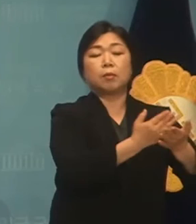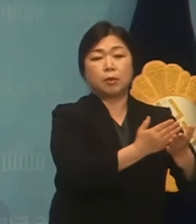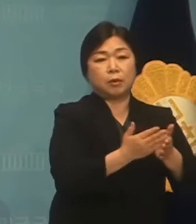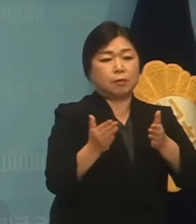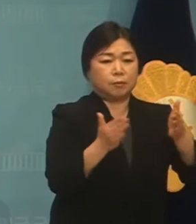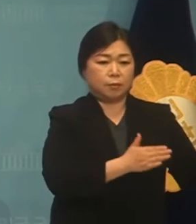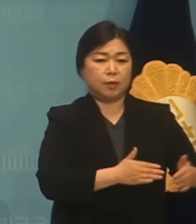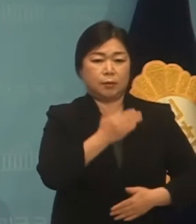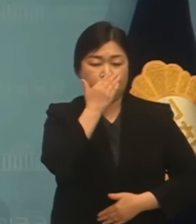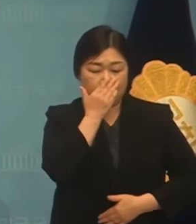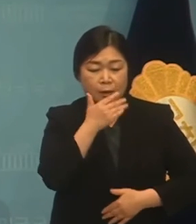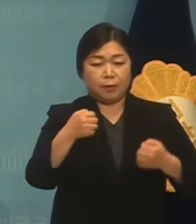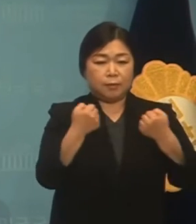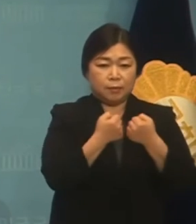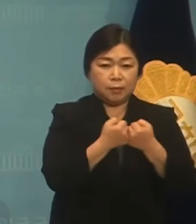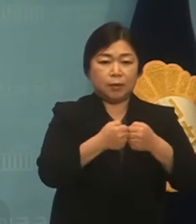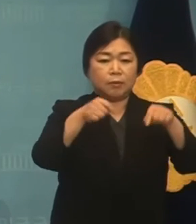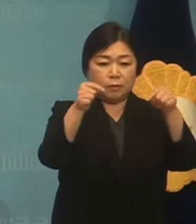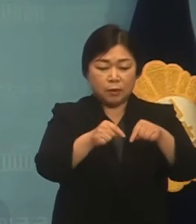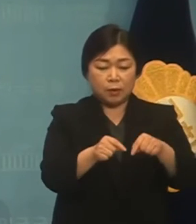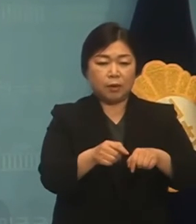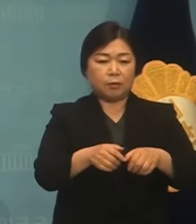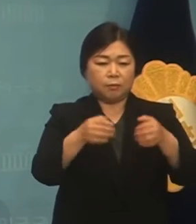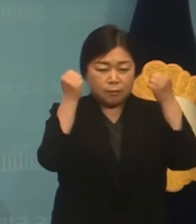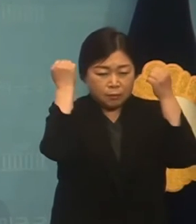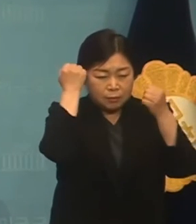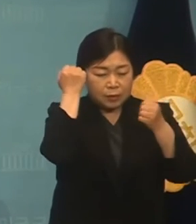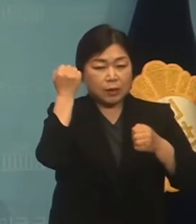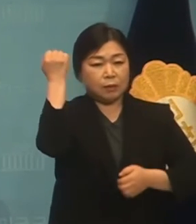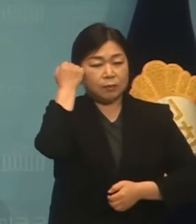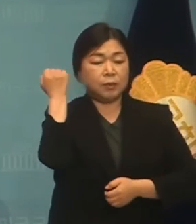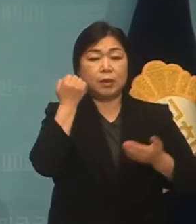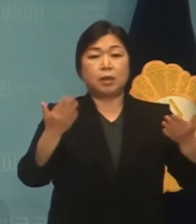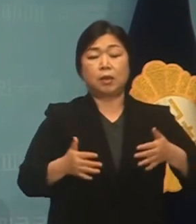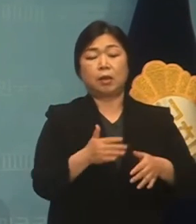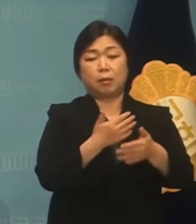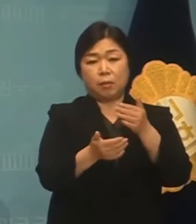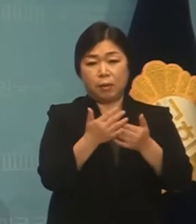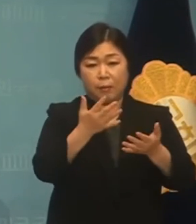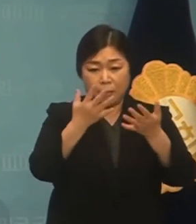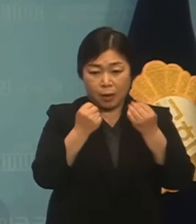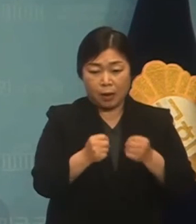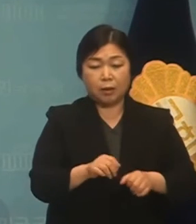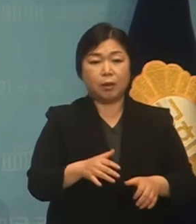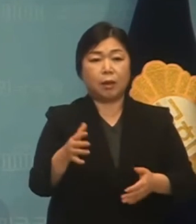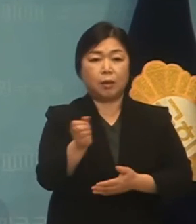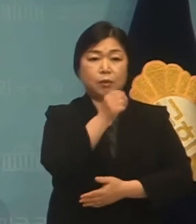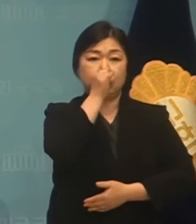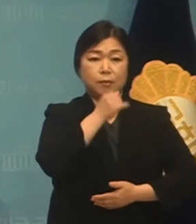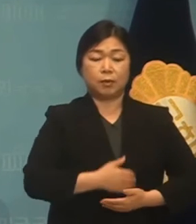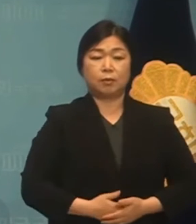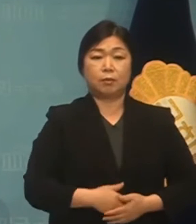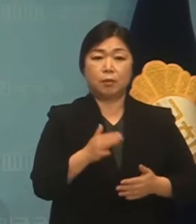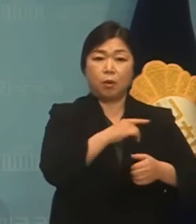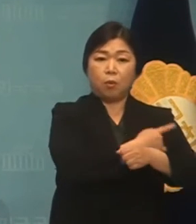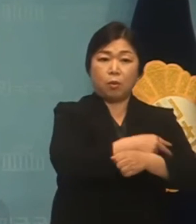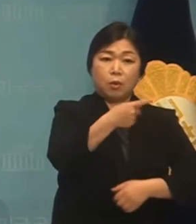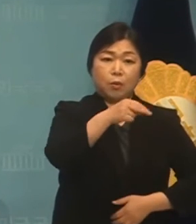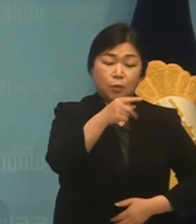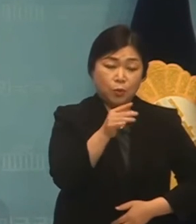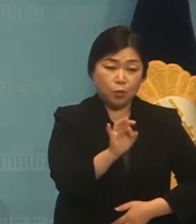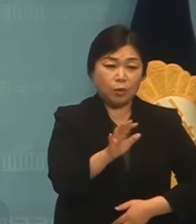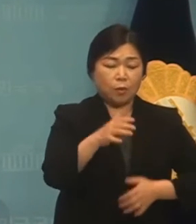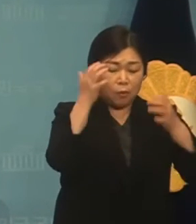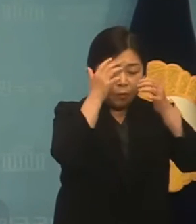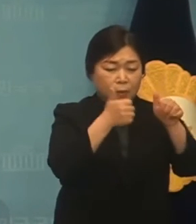최일선에서 상대방과 부딪히고 협상하는 꾸준히를 도맡으며 능력과 경험을 쌓았습니다. 저 권성동은